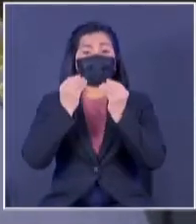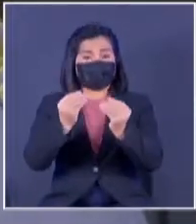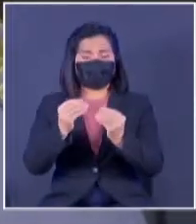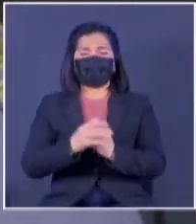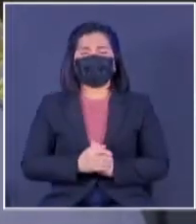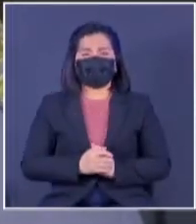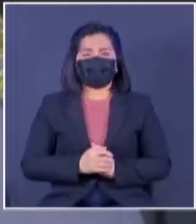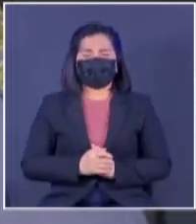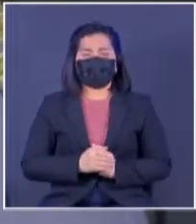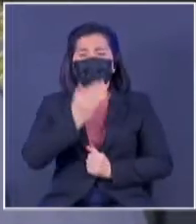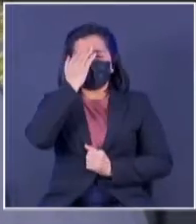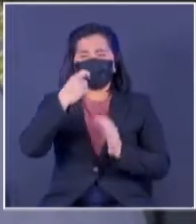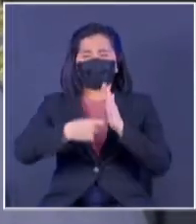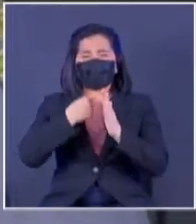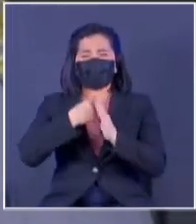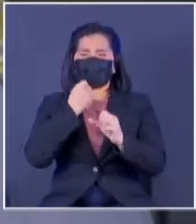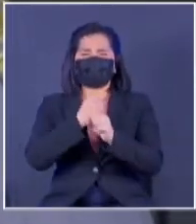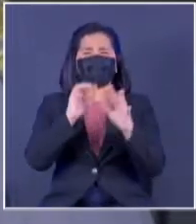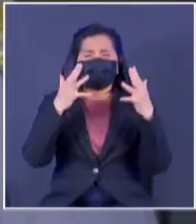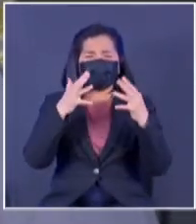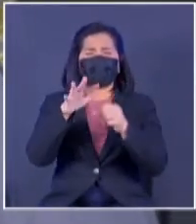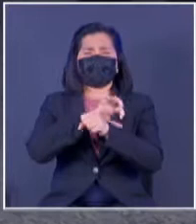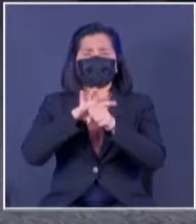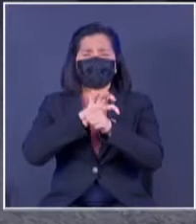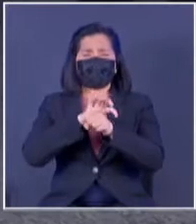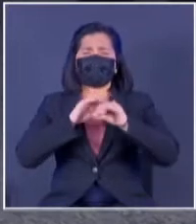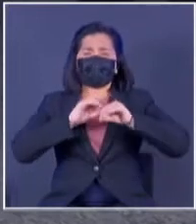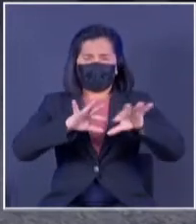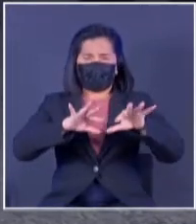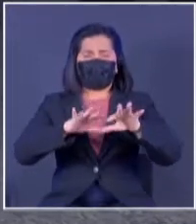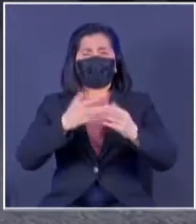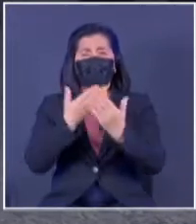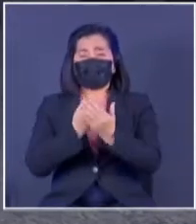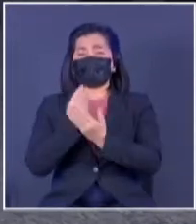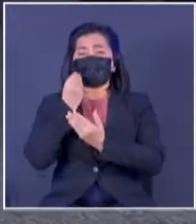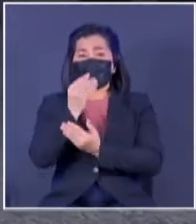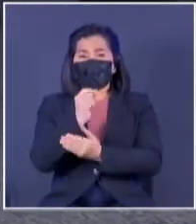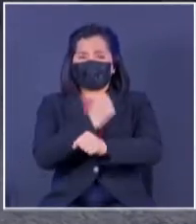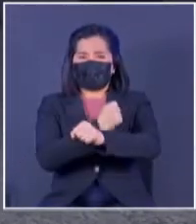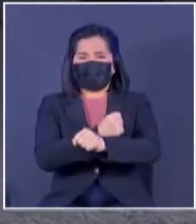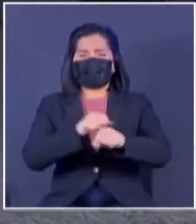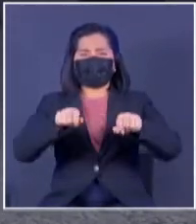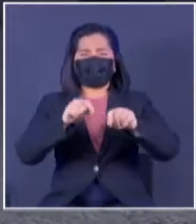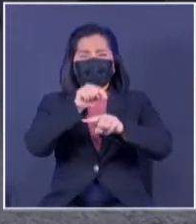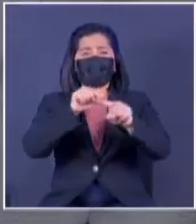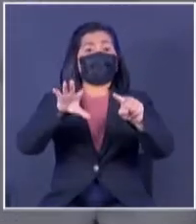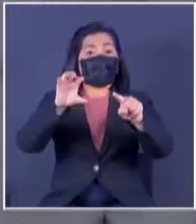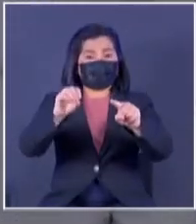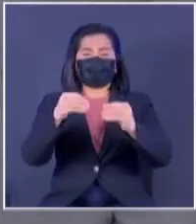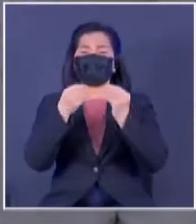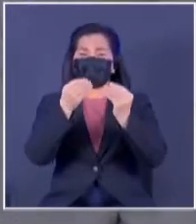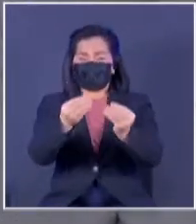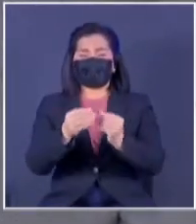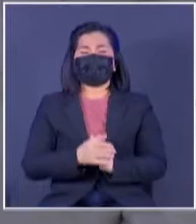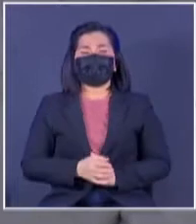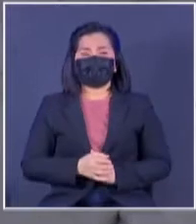านจากเหตุสุดวิสัยโควิด-19 จำนวน 50% ครับของค่าจ้างให้กับคนงานของบริษัทอทาโสคอนสตรัคชั่น